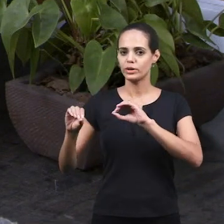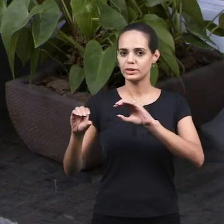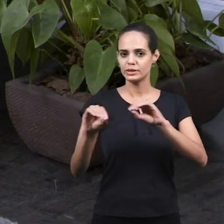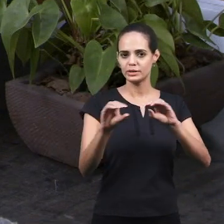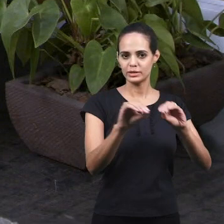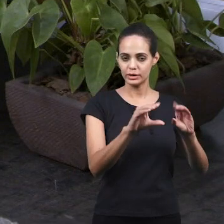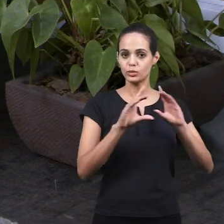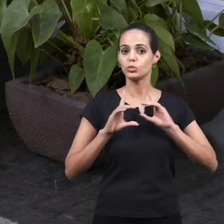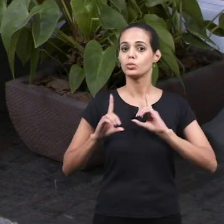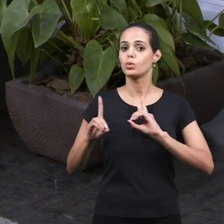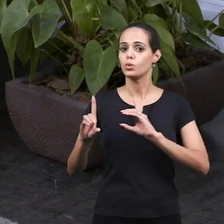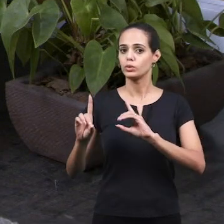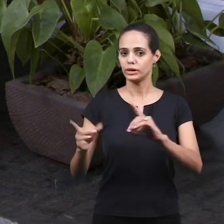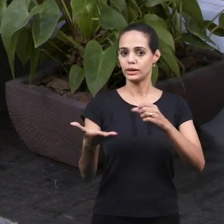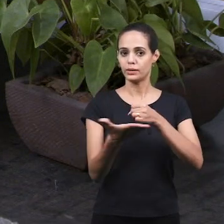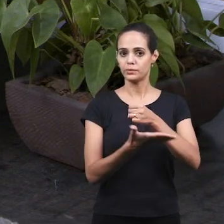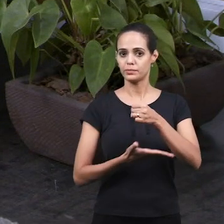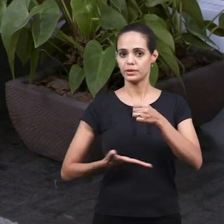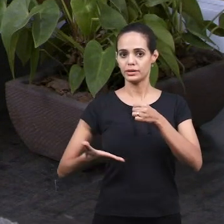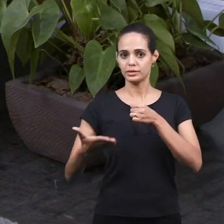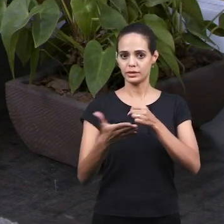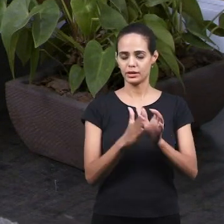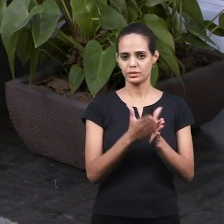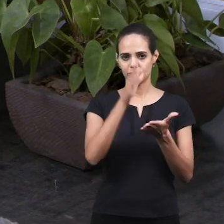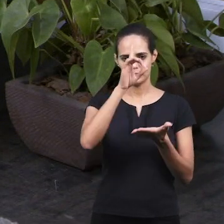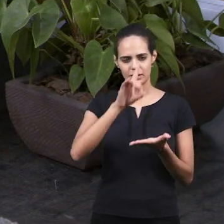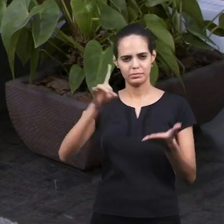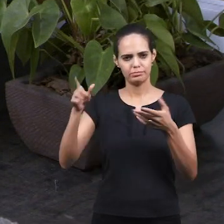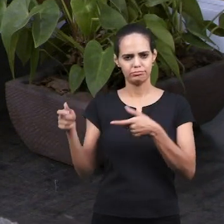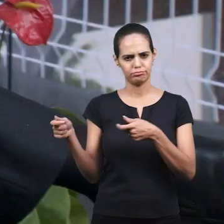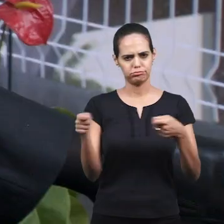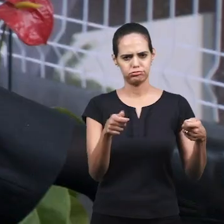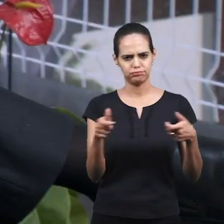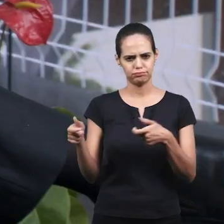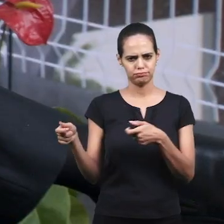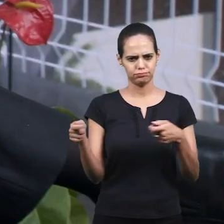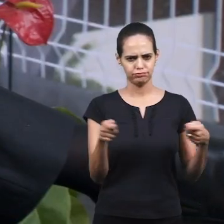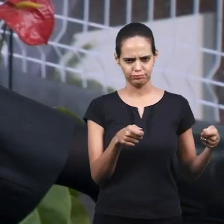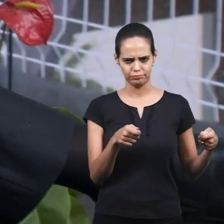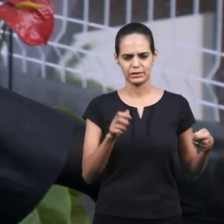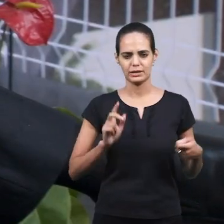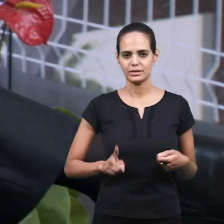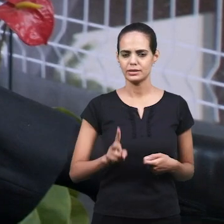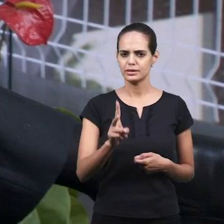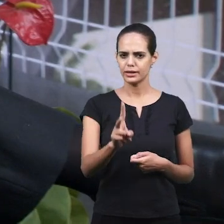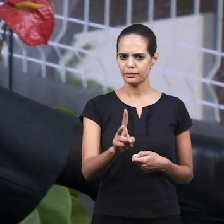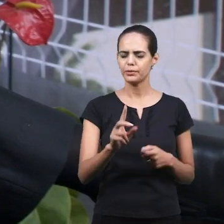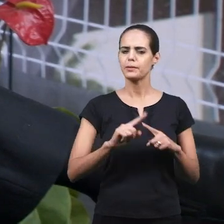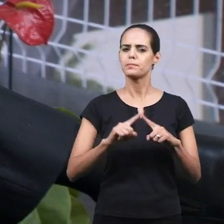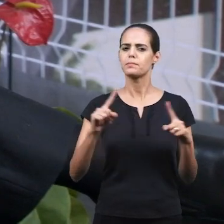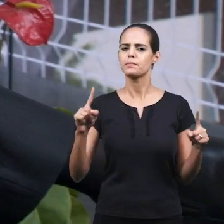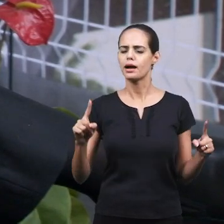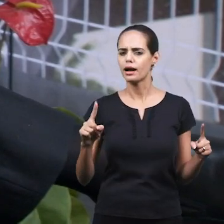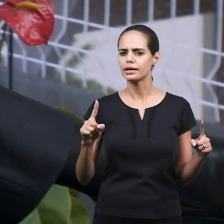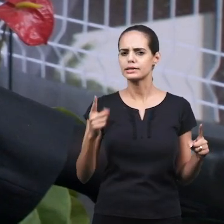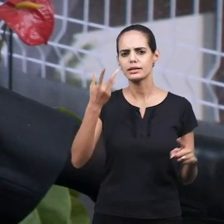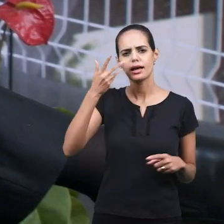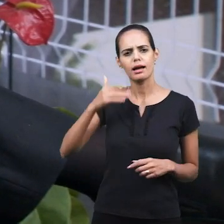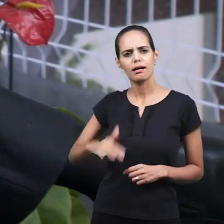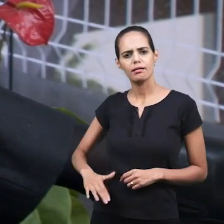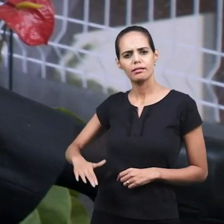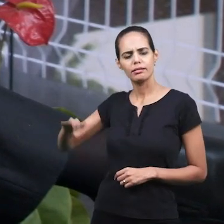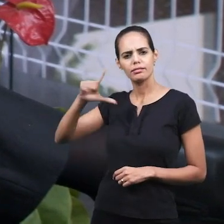travail d'enseignement doctrinaire basé sur la Bible toutes les semaines. Mais quand l'enfant a un